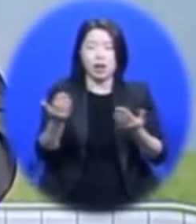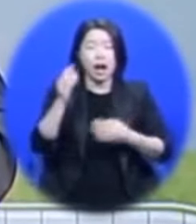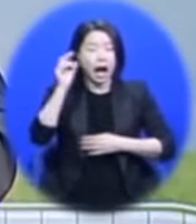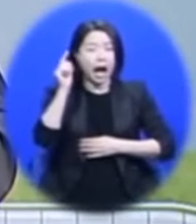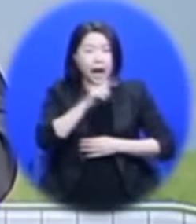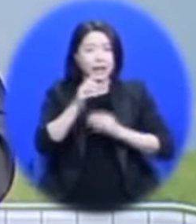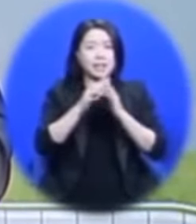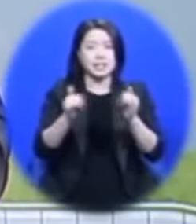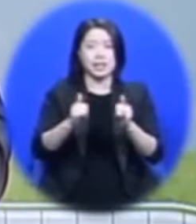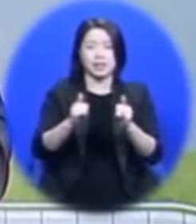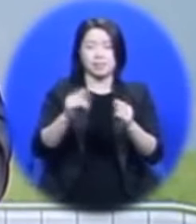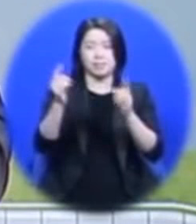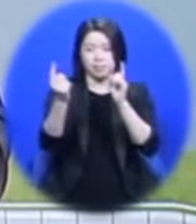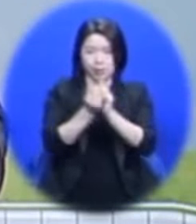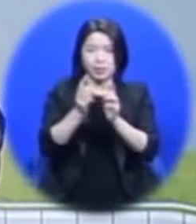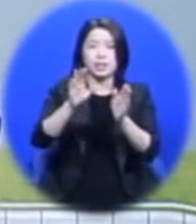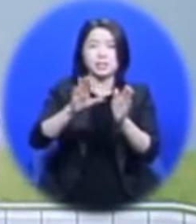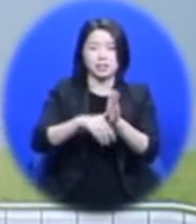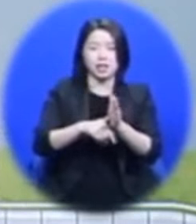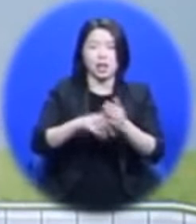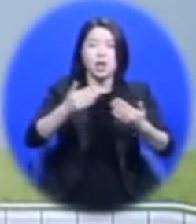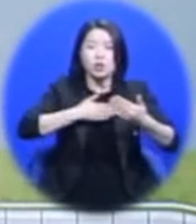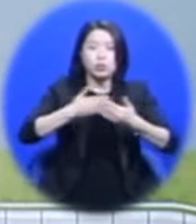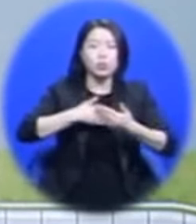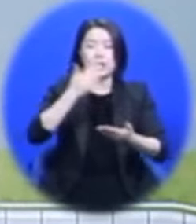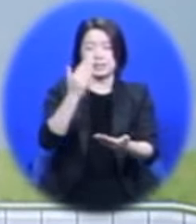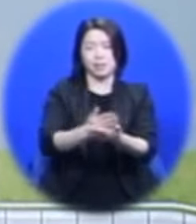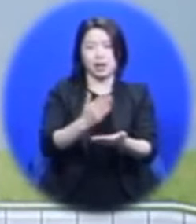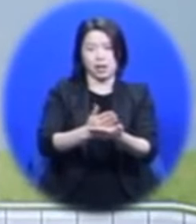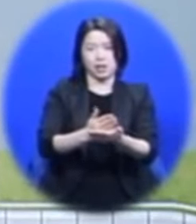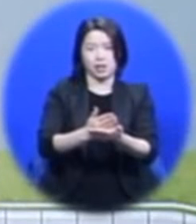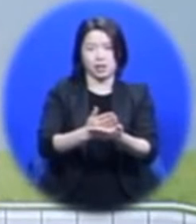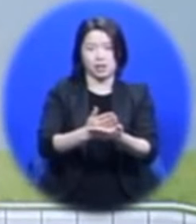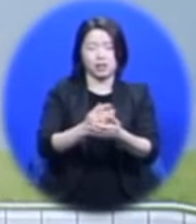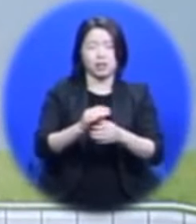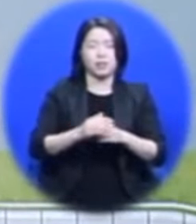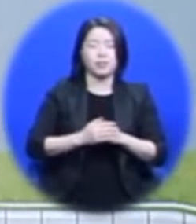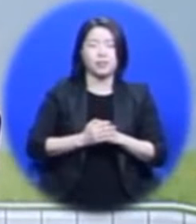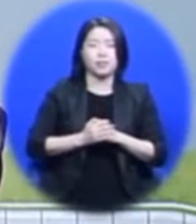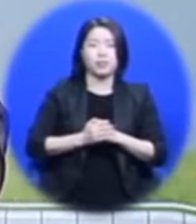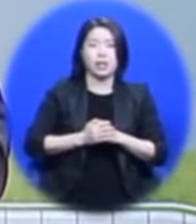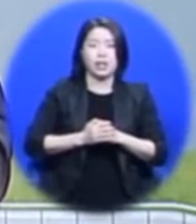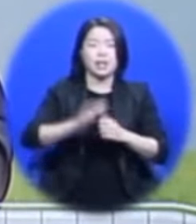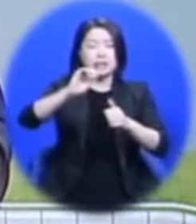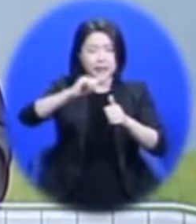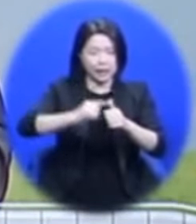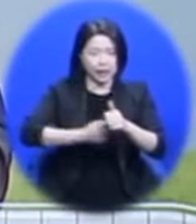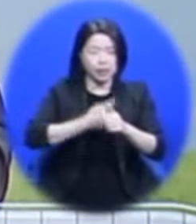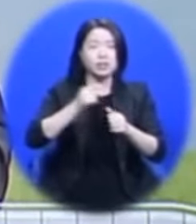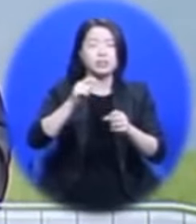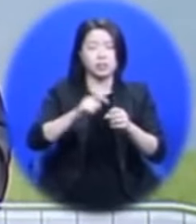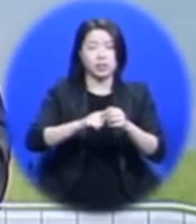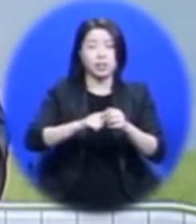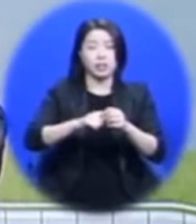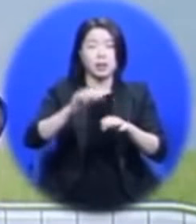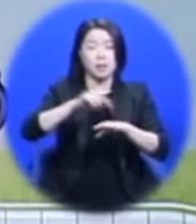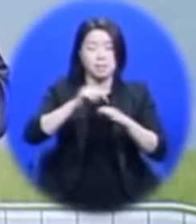만났을 때 두려워하지 말라는 것입니다. 자연적인 감정은 두려운